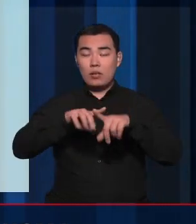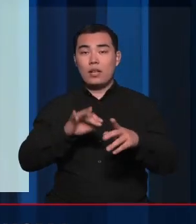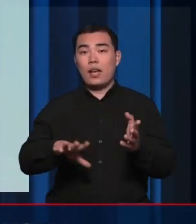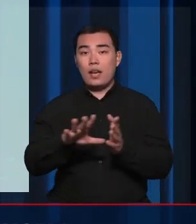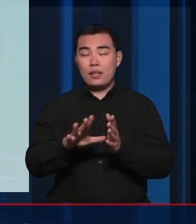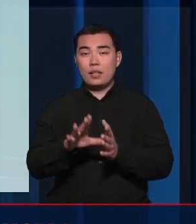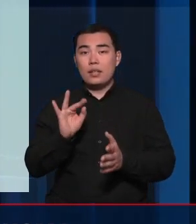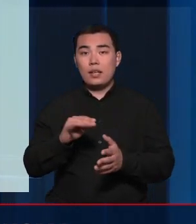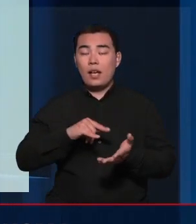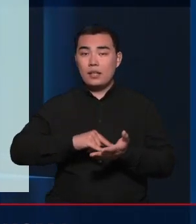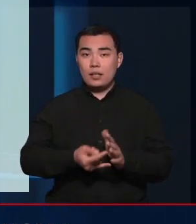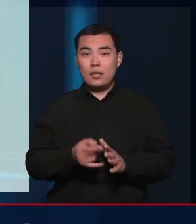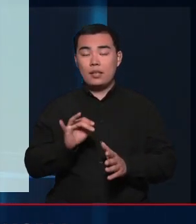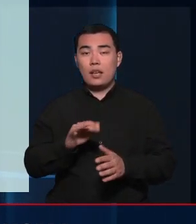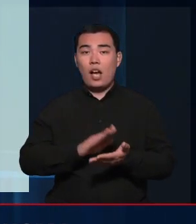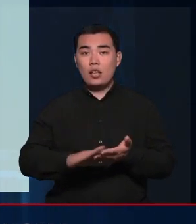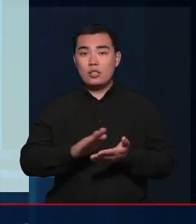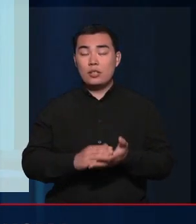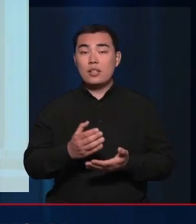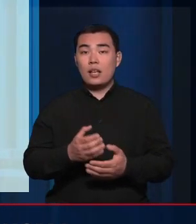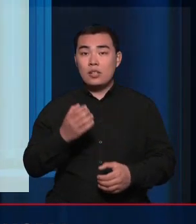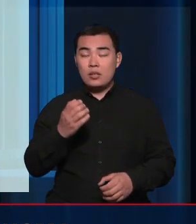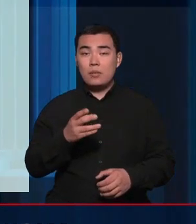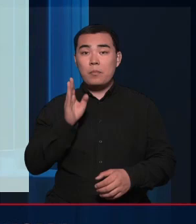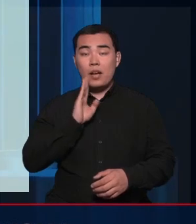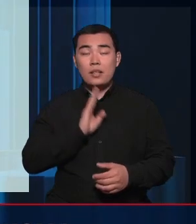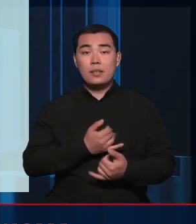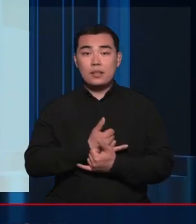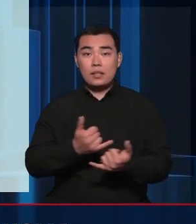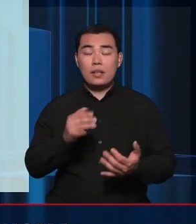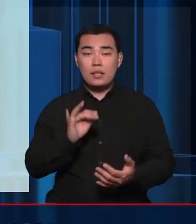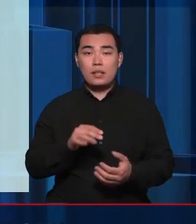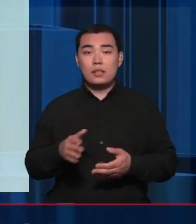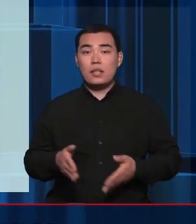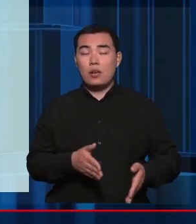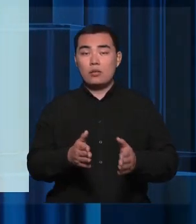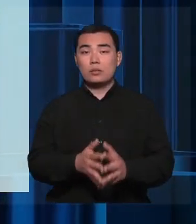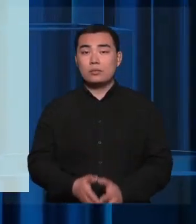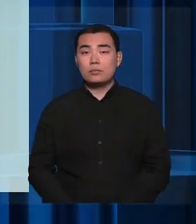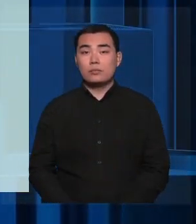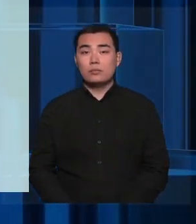электроэнергией, канализацией, очистными сооружениями, питьевой водой и подъездными дорогами.